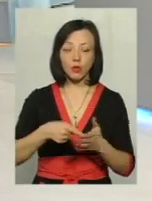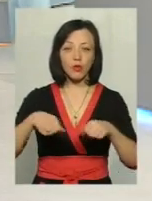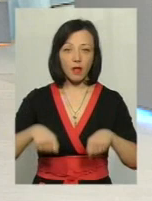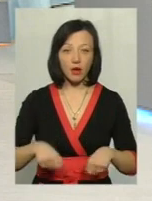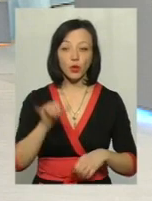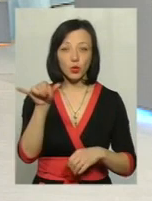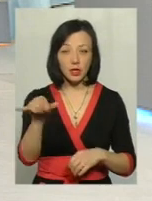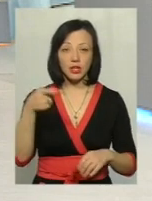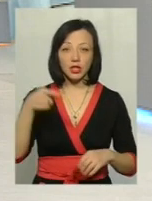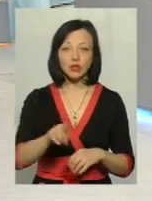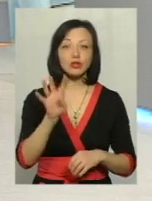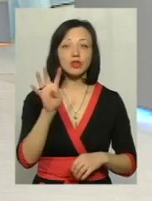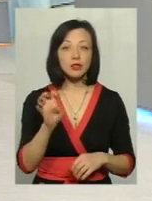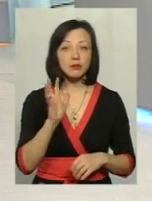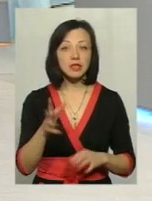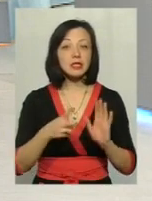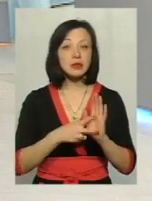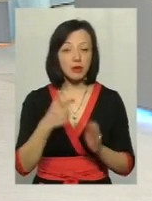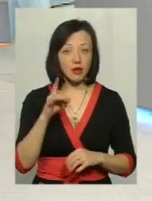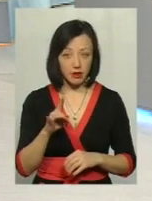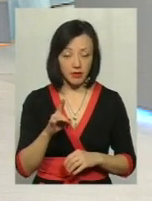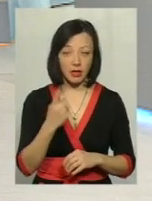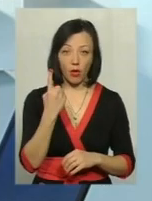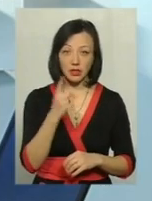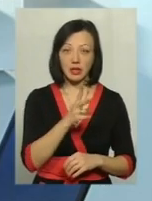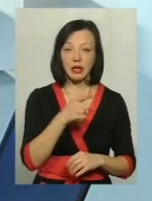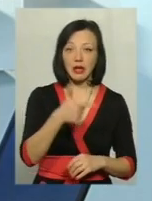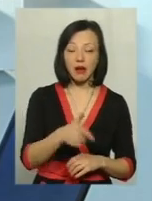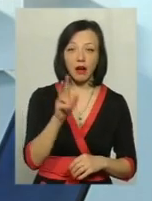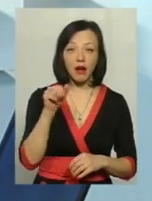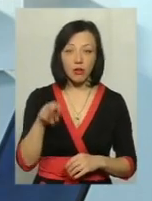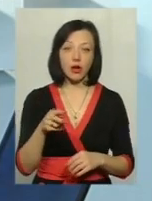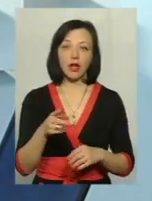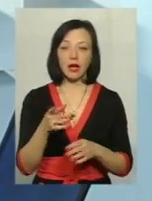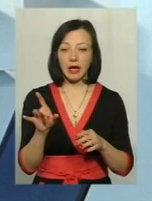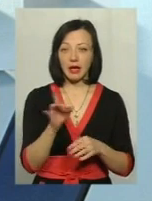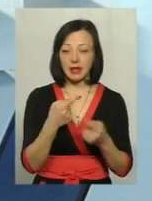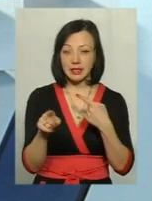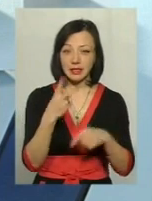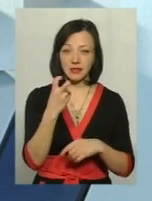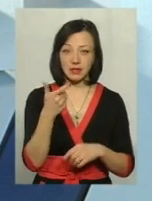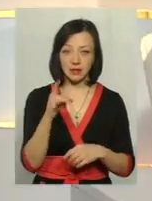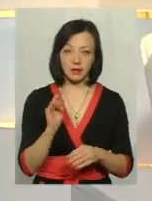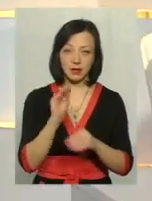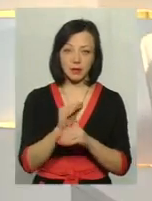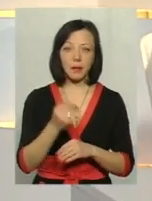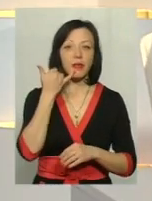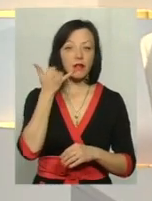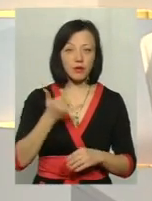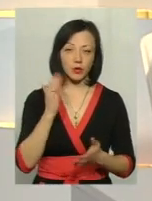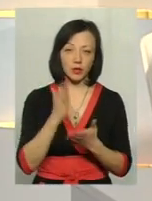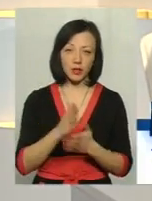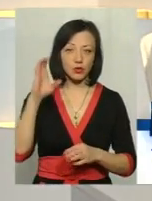владою. У них там 1457 гривень за гігакалорію. Ну, тобто різниця більше, ніж 200 гривень. У нас є телефонний